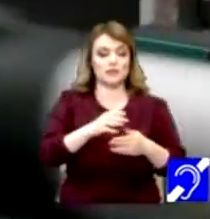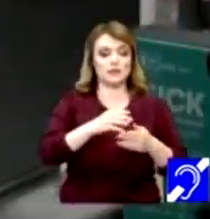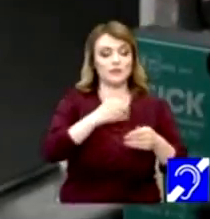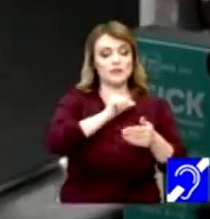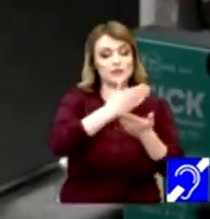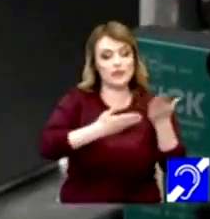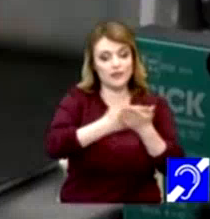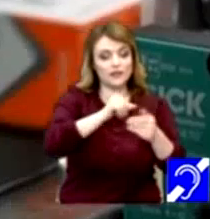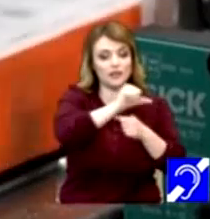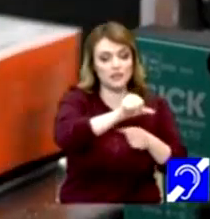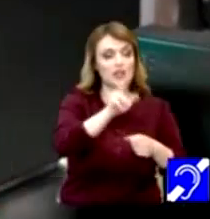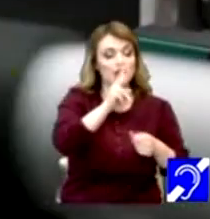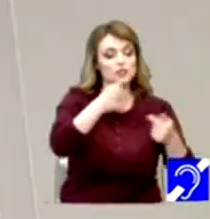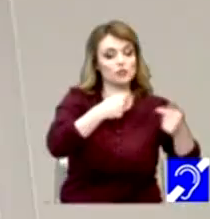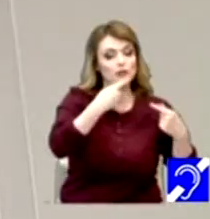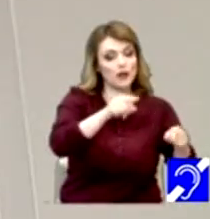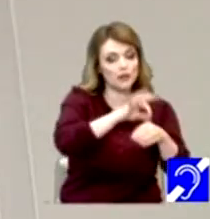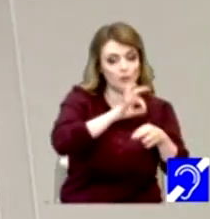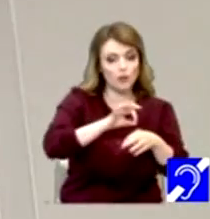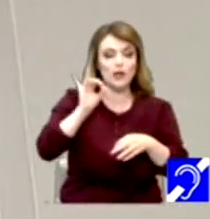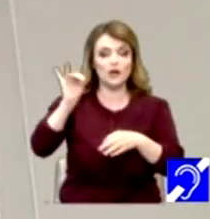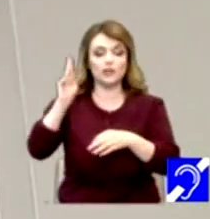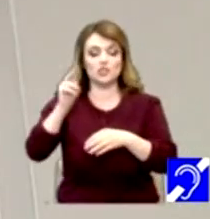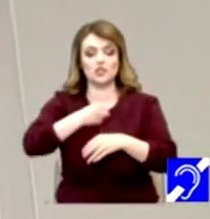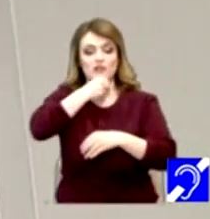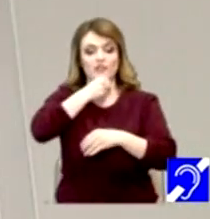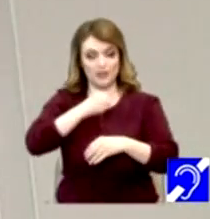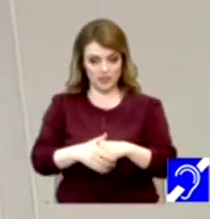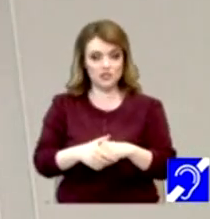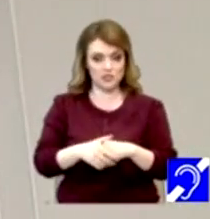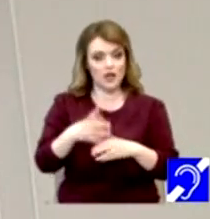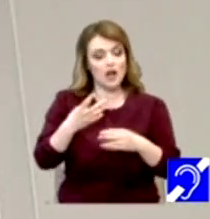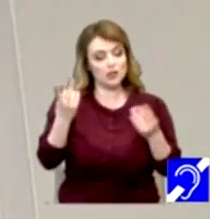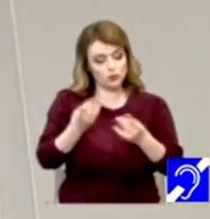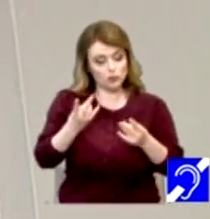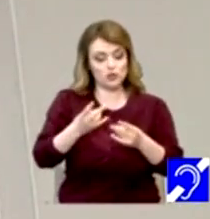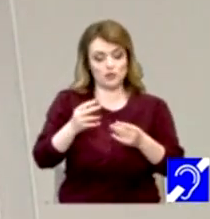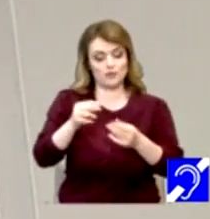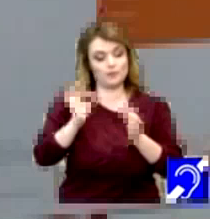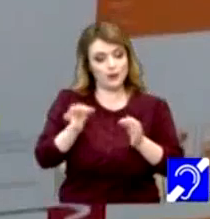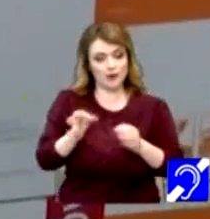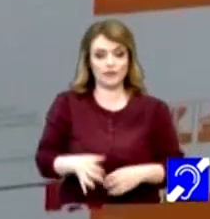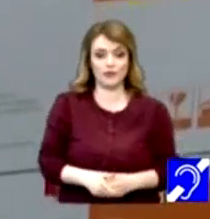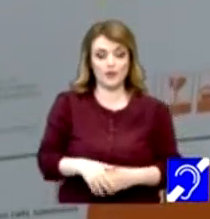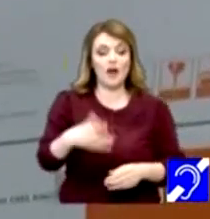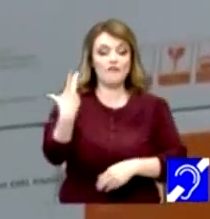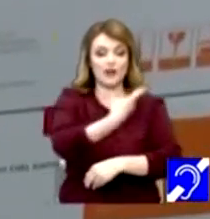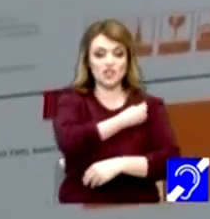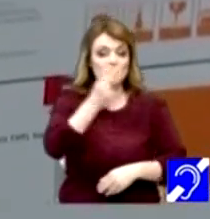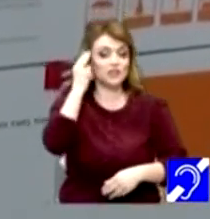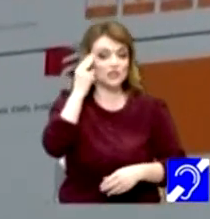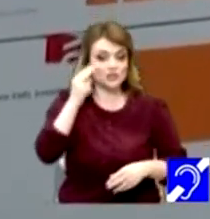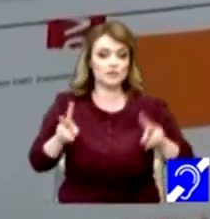și la cei care suferă de alte boli, a estimat grupul strategic de experți consultanți în imunizare din cadrul OMS. Vaccinul